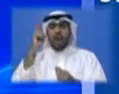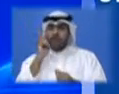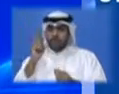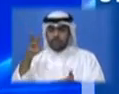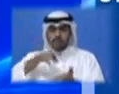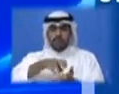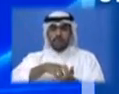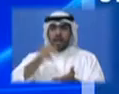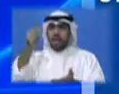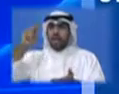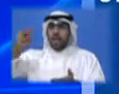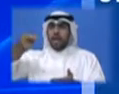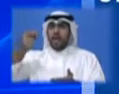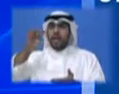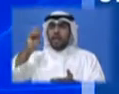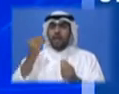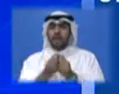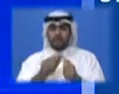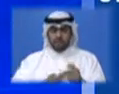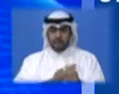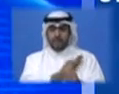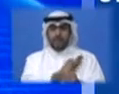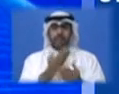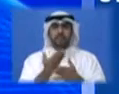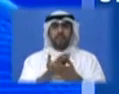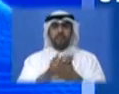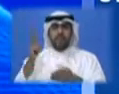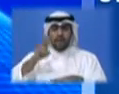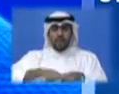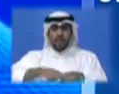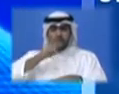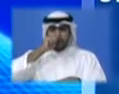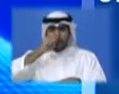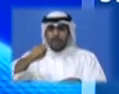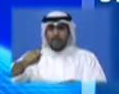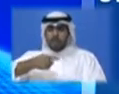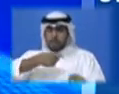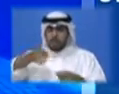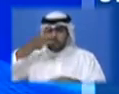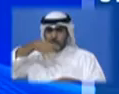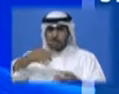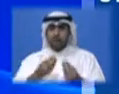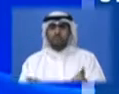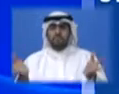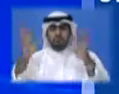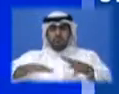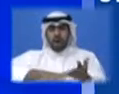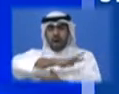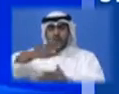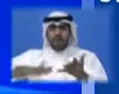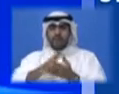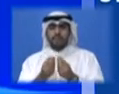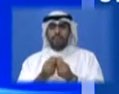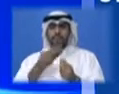غزة في أعقاب العدوان الإسرائيلي العسكري الأخير على القطاع. كما تم تجديد موقف الكويت